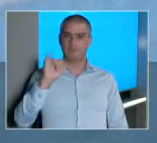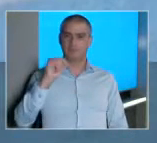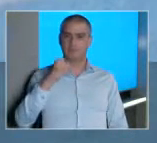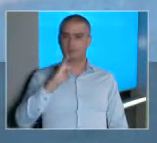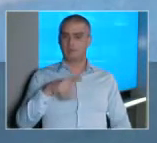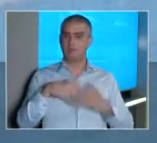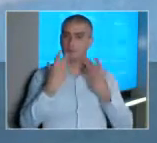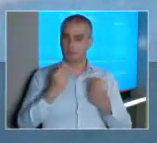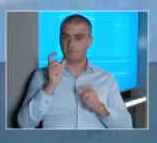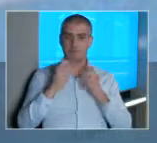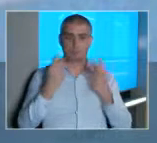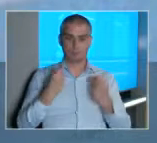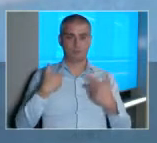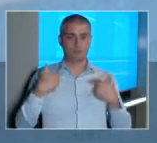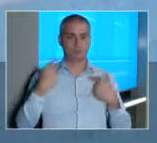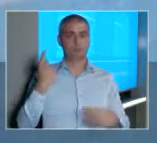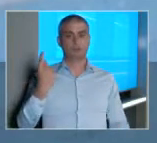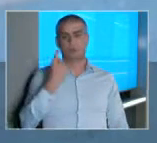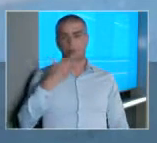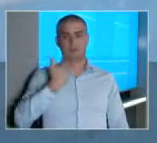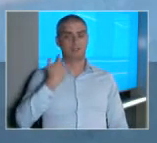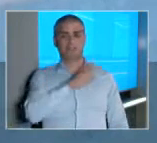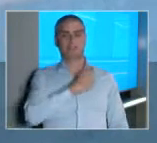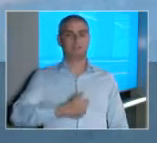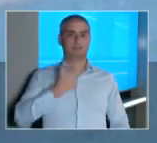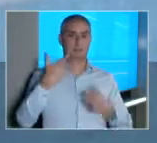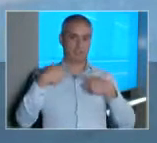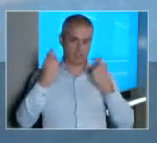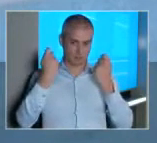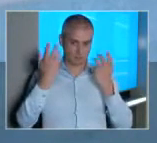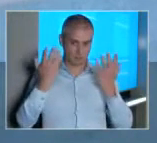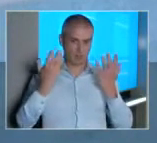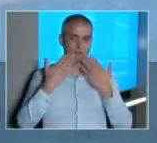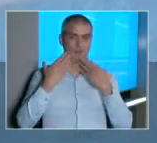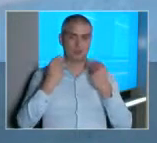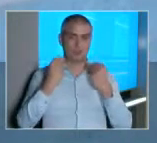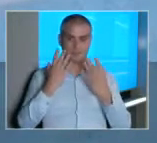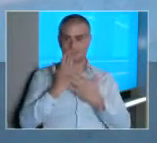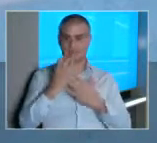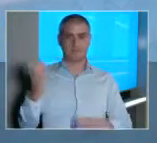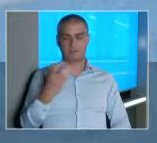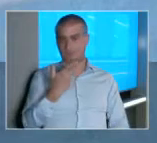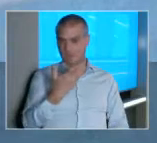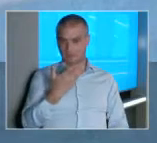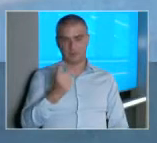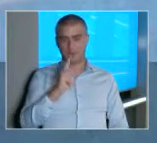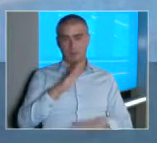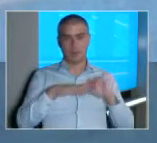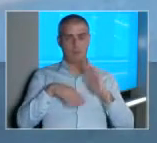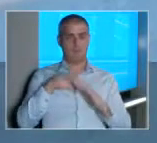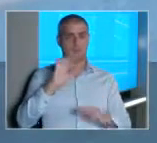אנשים מאוד טובים, שהייתי שמח שכל אחד מהם יהיה שר חינוך. טוב, הנה כבר מינית, אבל אולי זה לא ממש בידיים